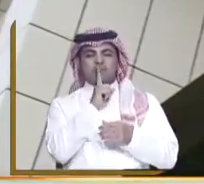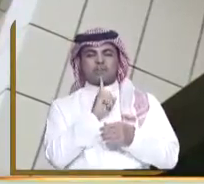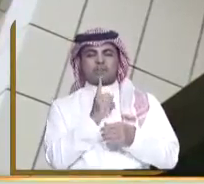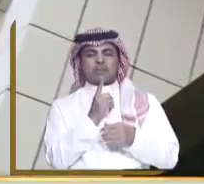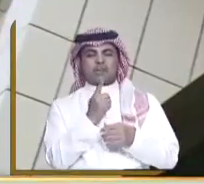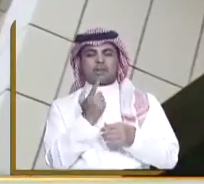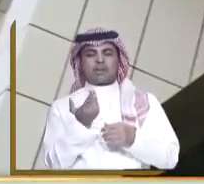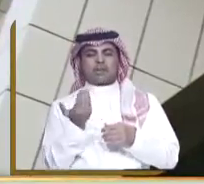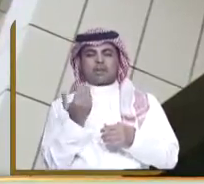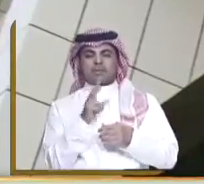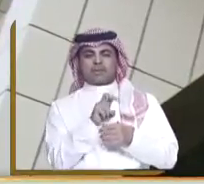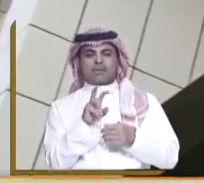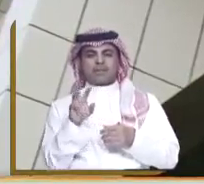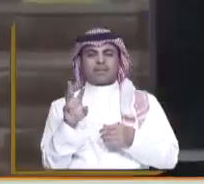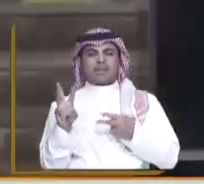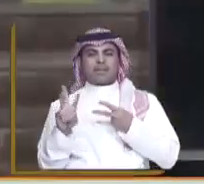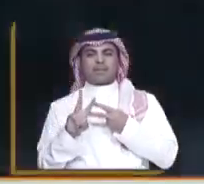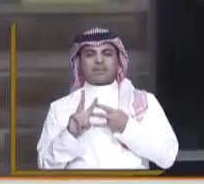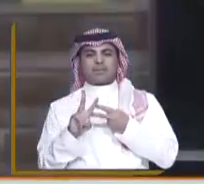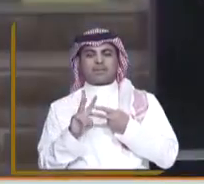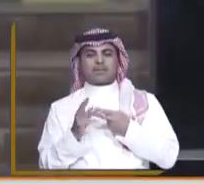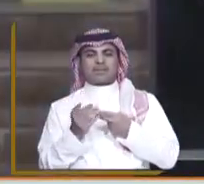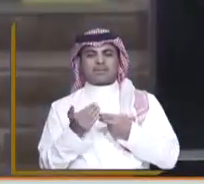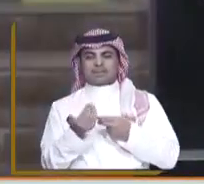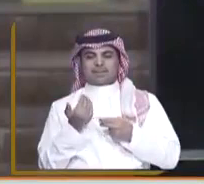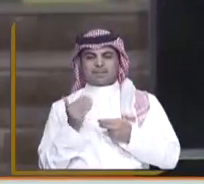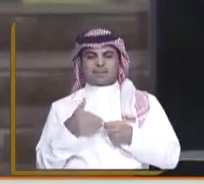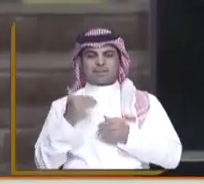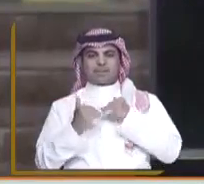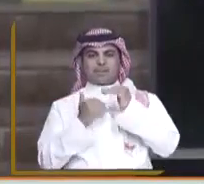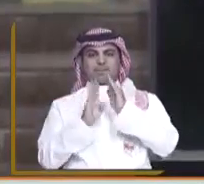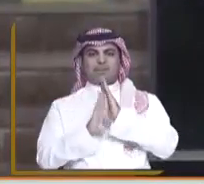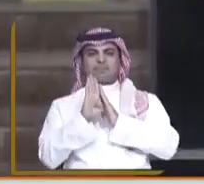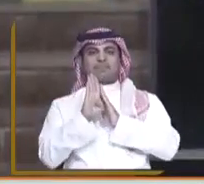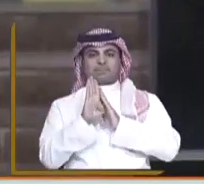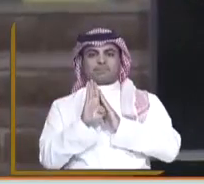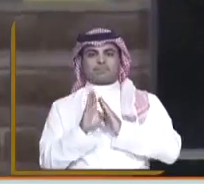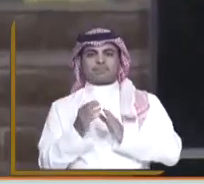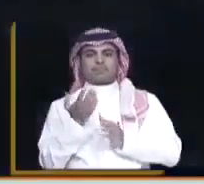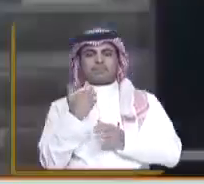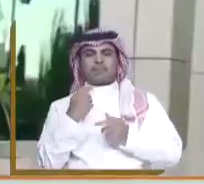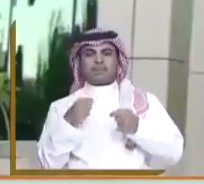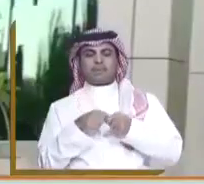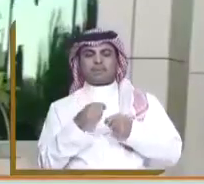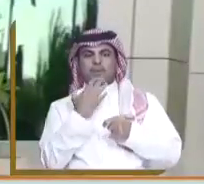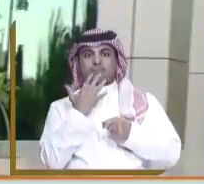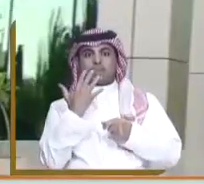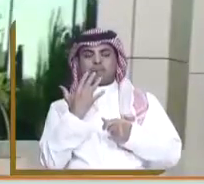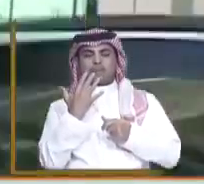العام الجاري مقارنه بعددهن في الربع الاول من العام الذاته الذي كان مليون